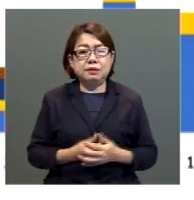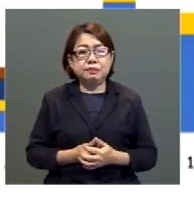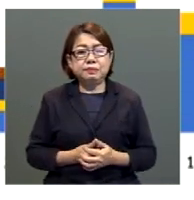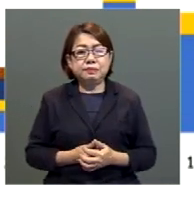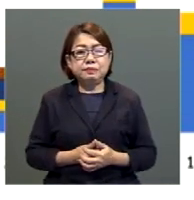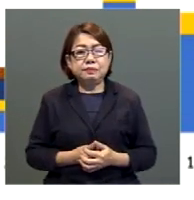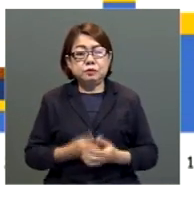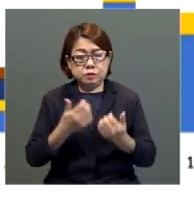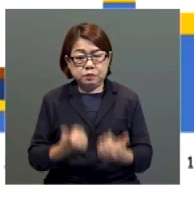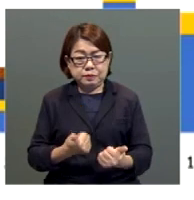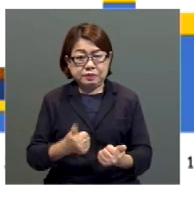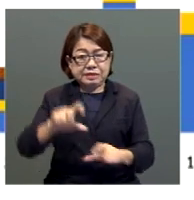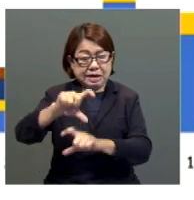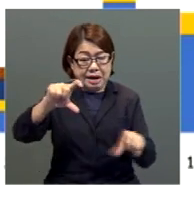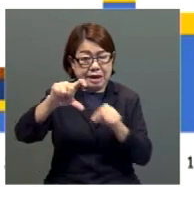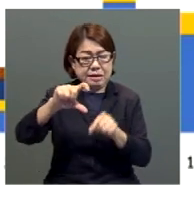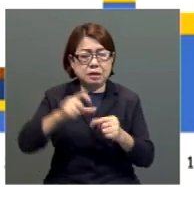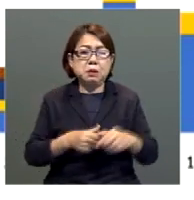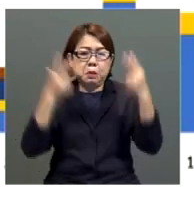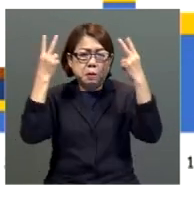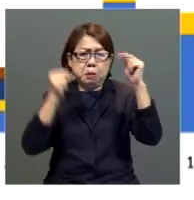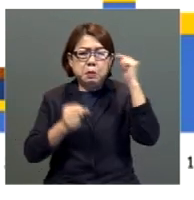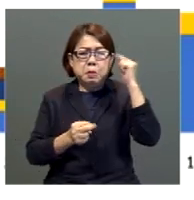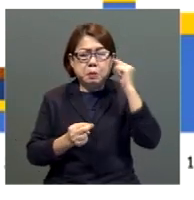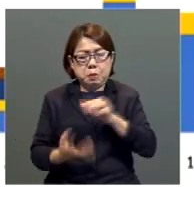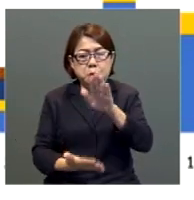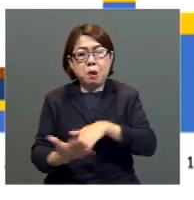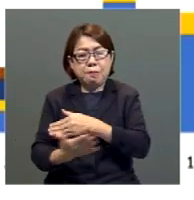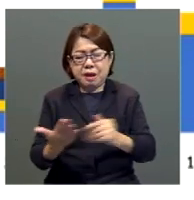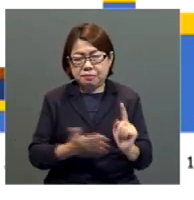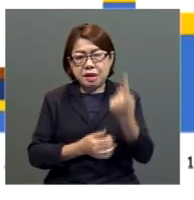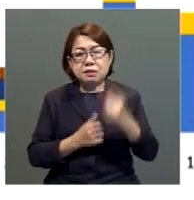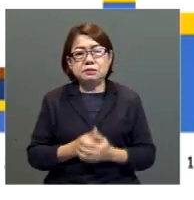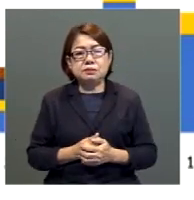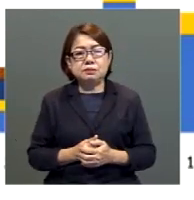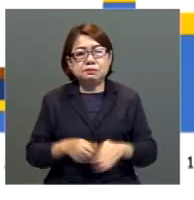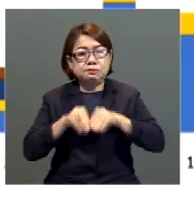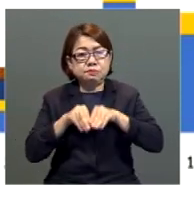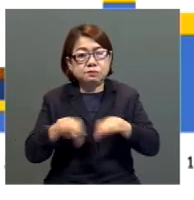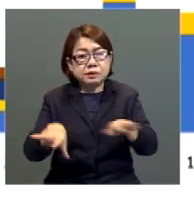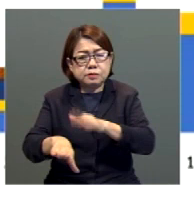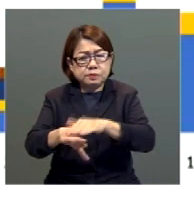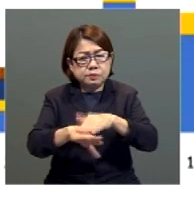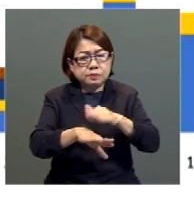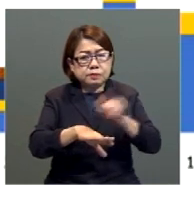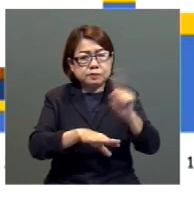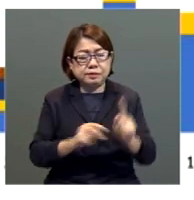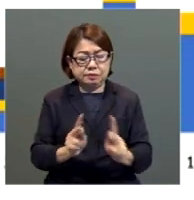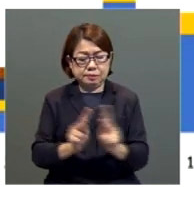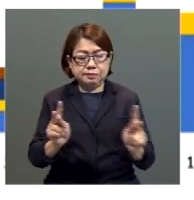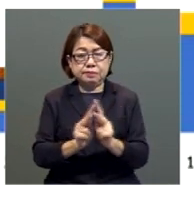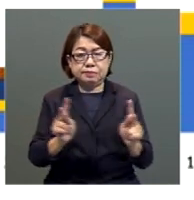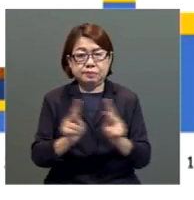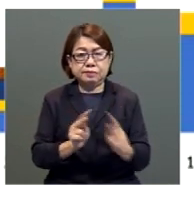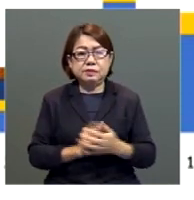นี้ท่านนายกก็ได้มีมาตรการนะครับบอกให้กับทางคณะกรรมการทาง